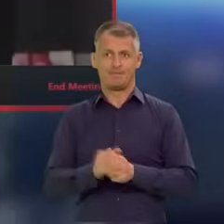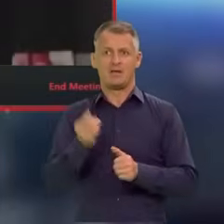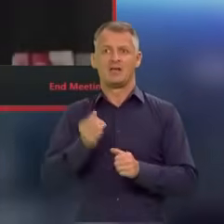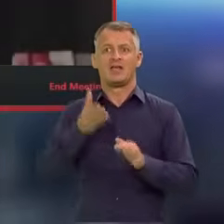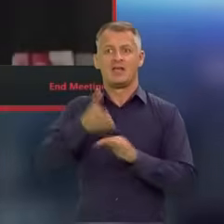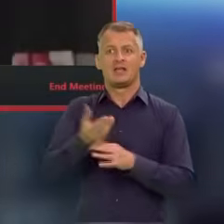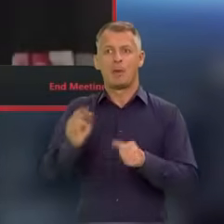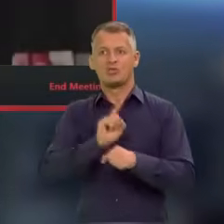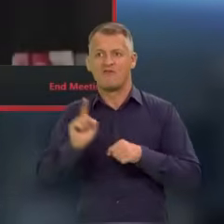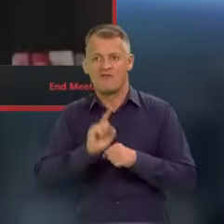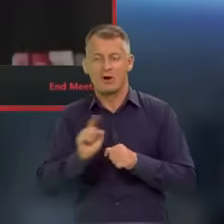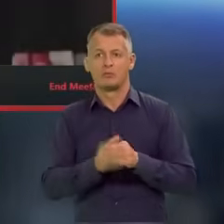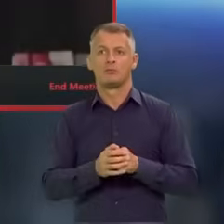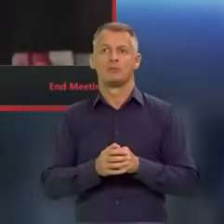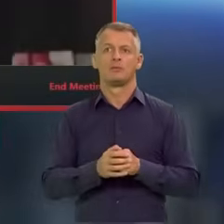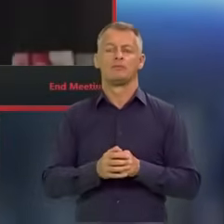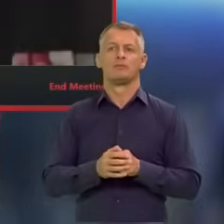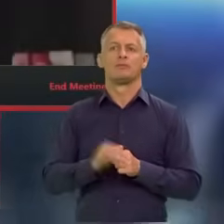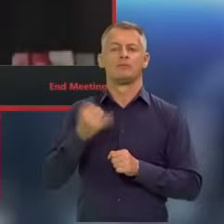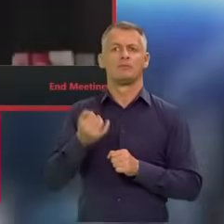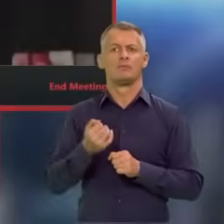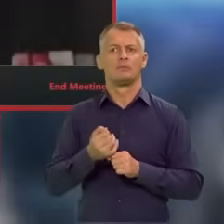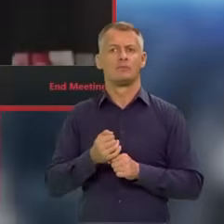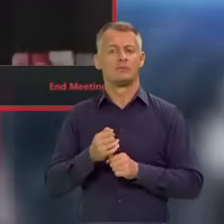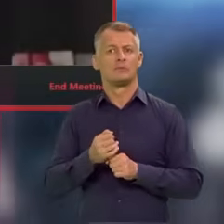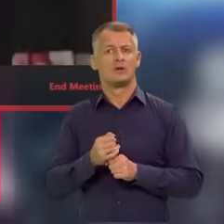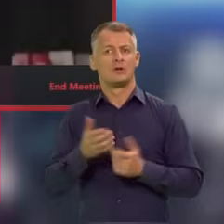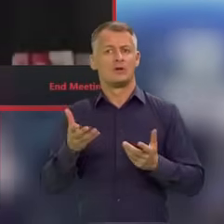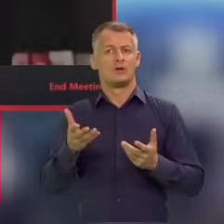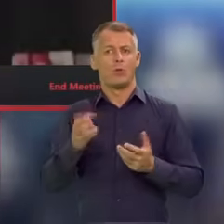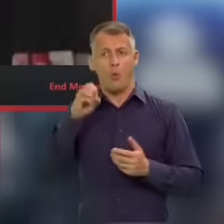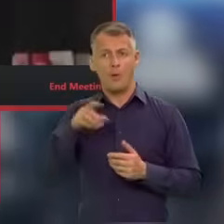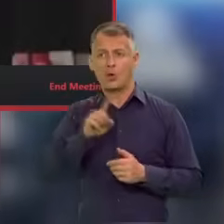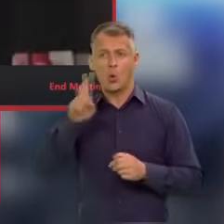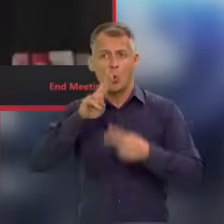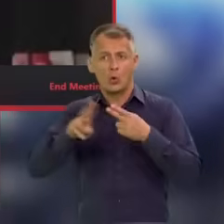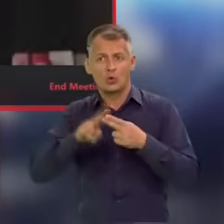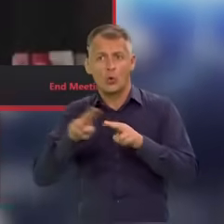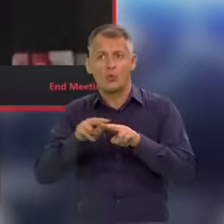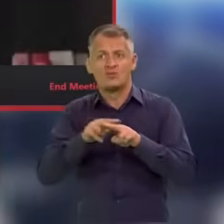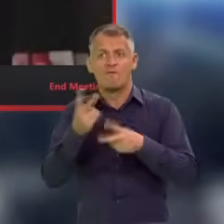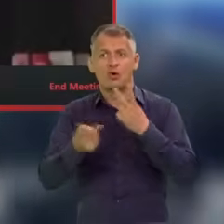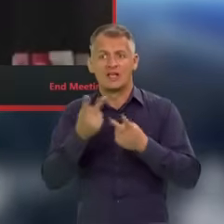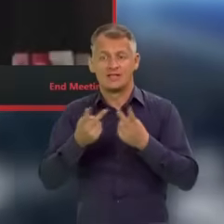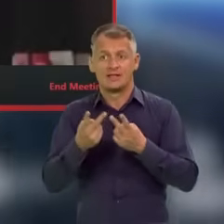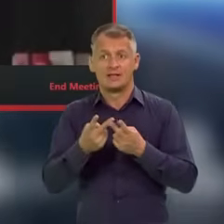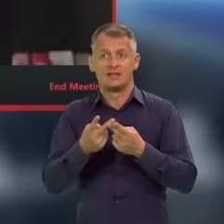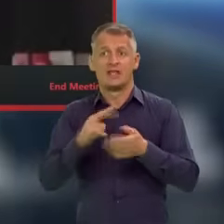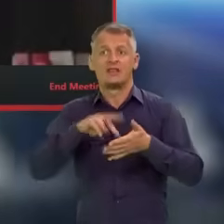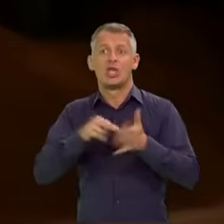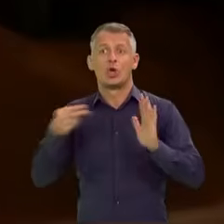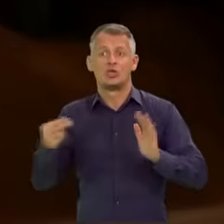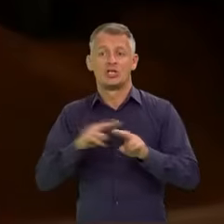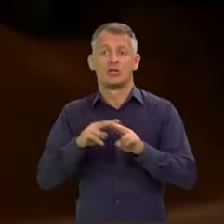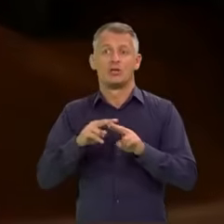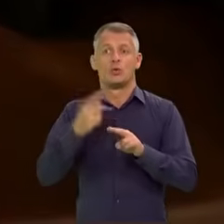odată analfabetismul digital, ceea ce înseamnă că oamenii nu cunosc cum să folosească tehnologia, nu știu cum să